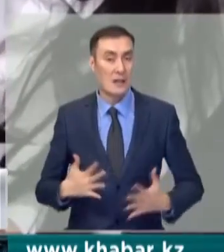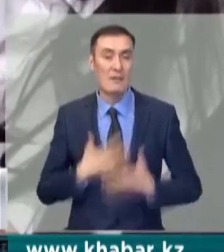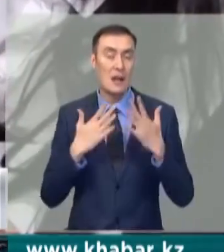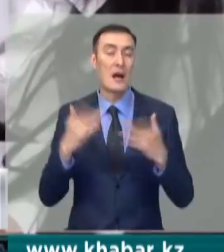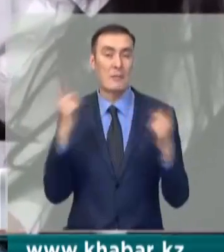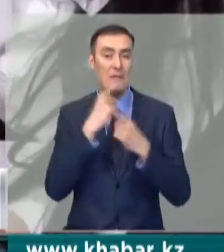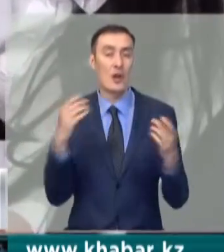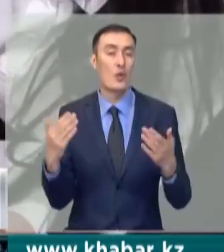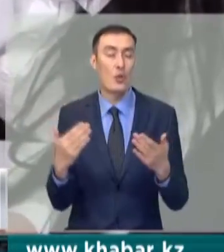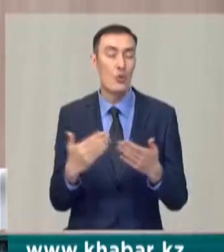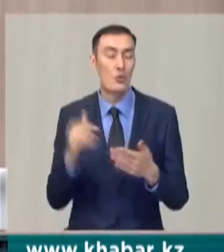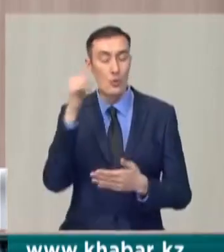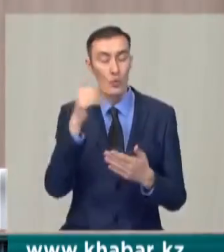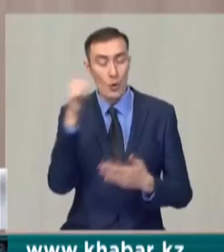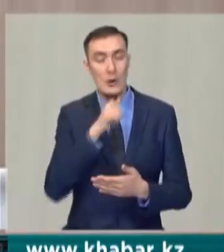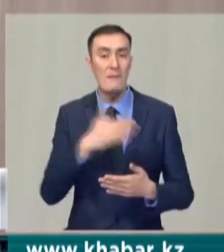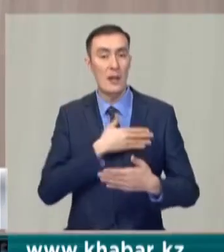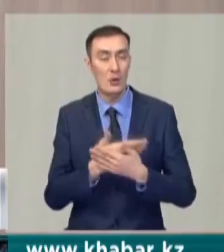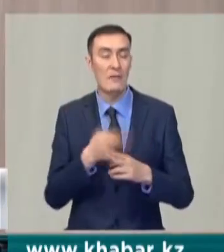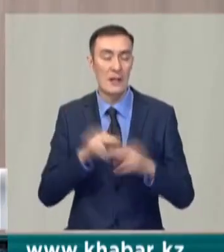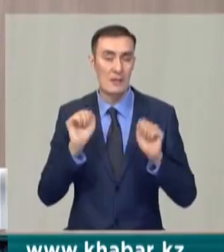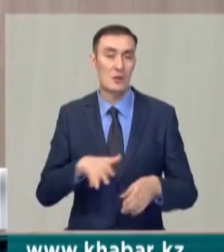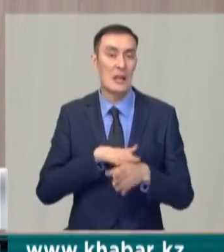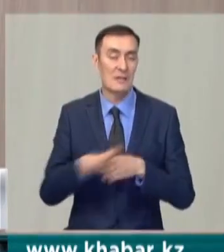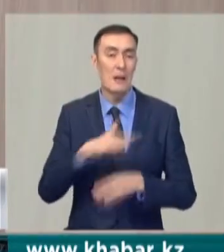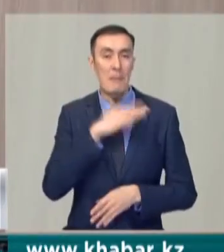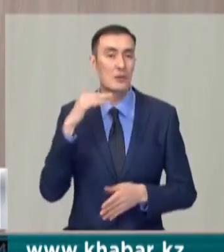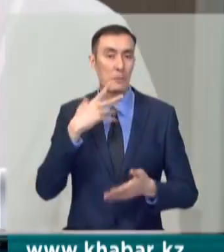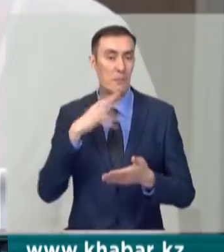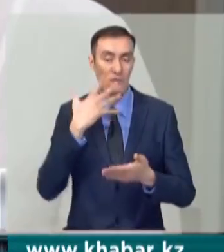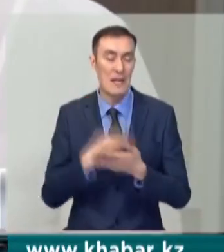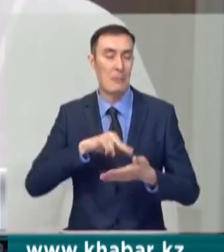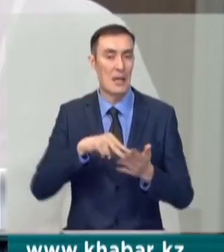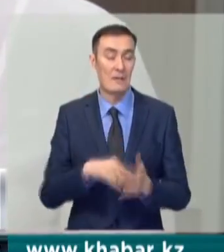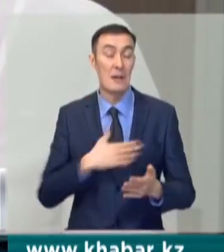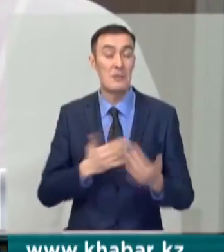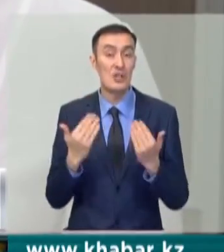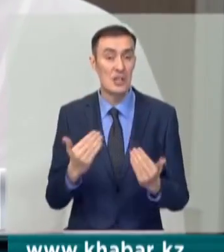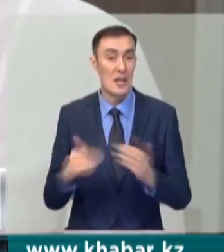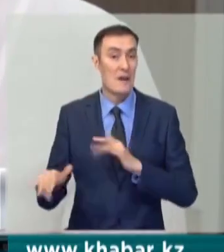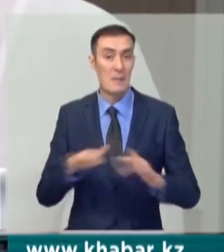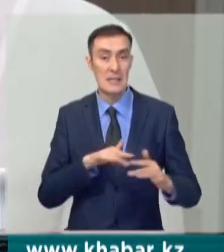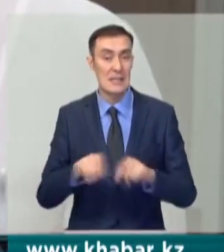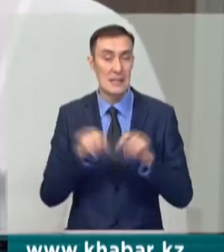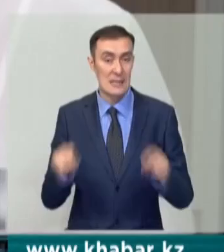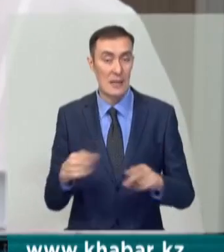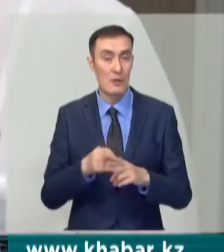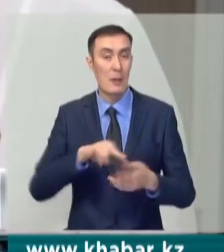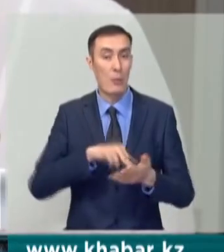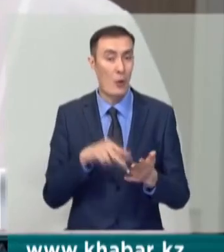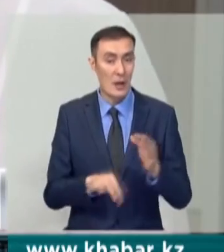волонтера. Говорит, это уникальная возможность реализовать массу проектов. Мы сейчас в процессе создания этих